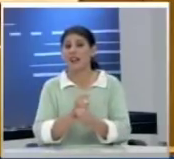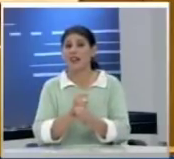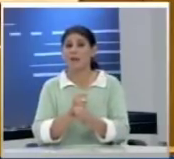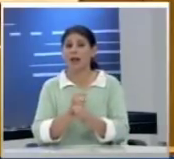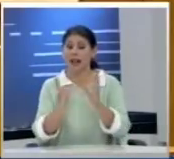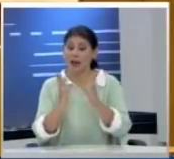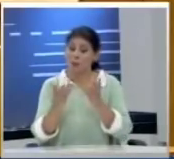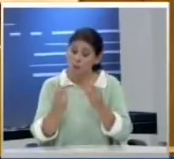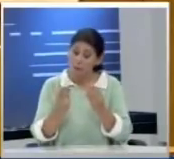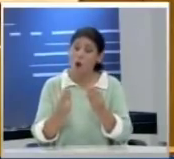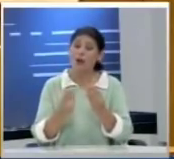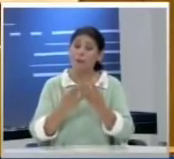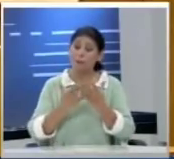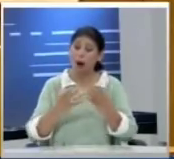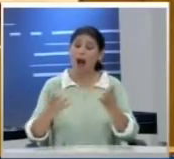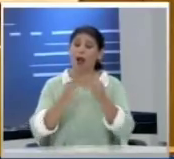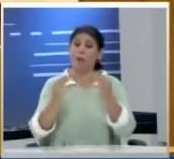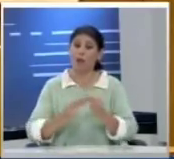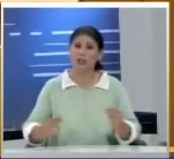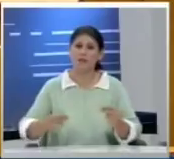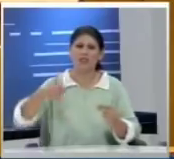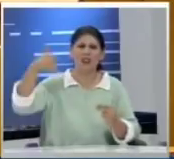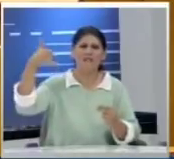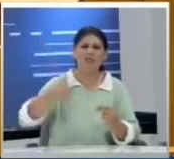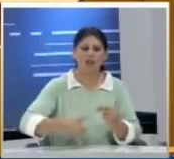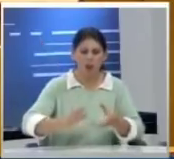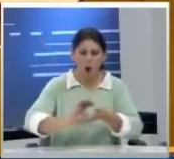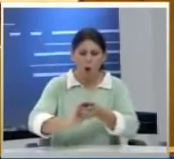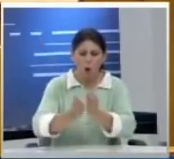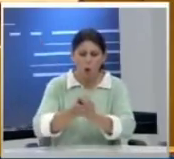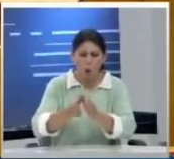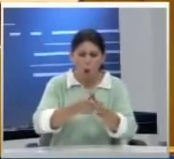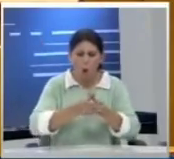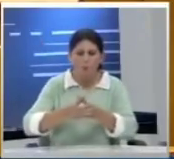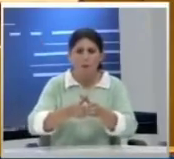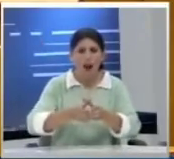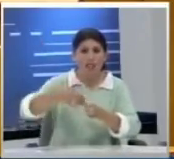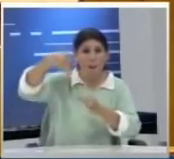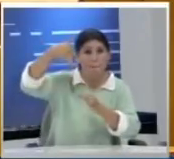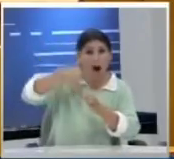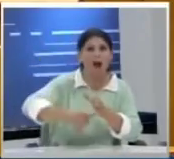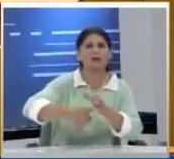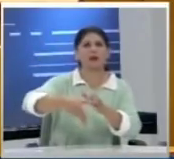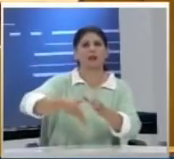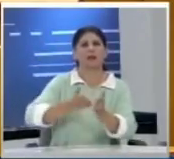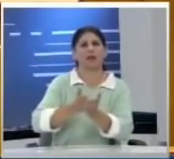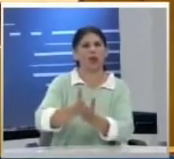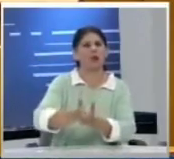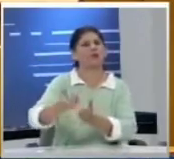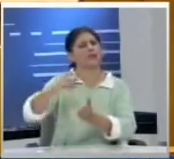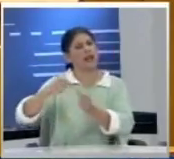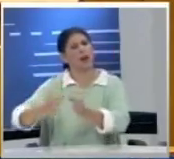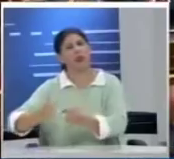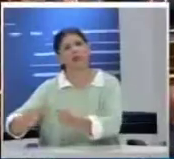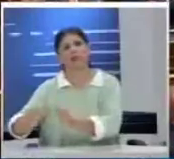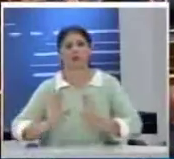όσο αποτελεσματικά θα έπρεπε τα βαθιά κυκλώματα στο εσωτερικό των θεσμών. Αυτά